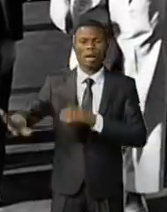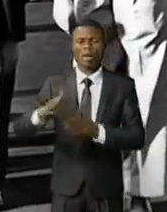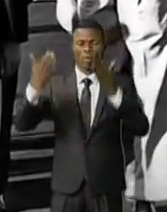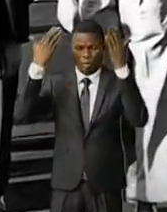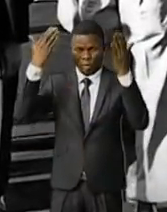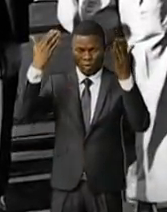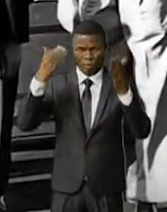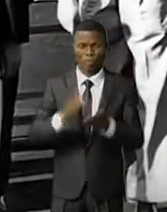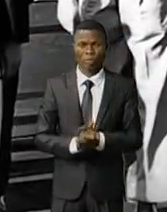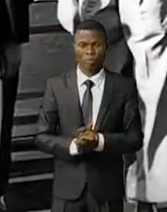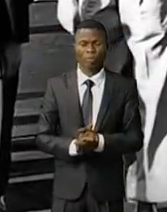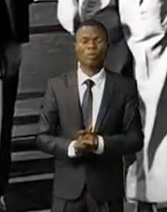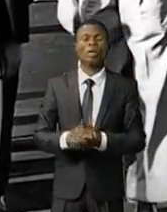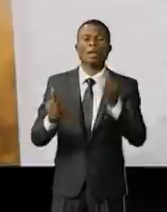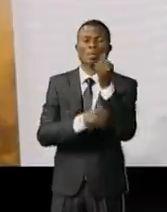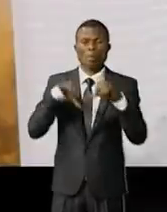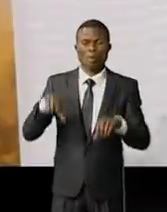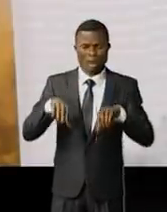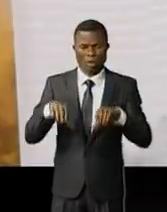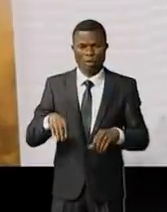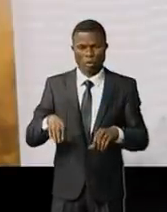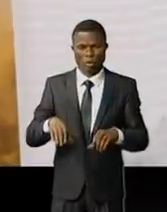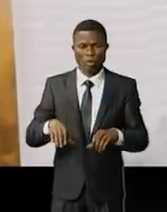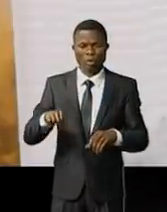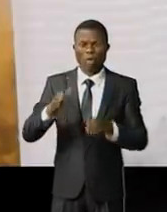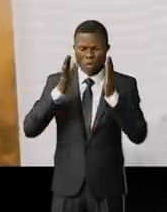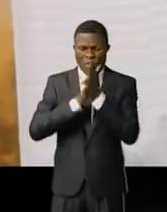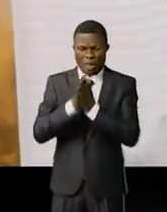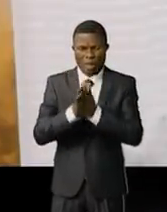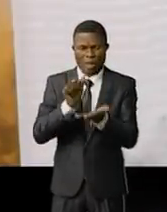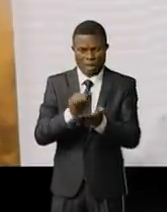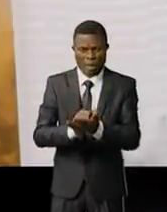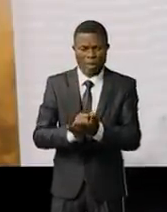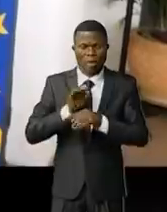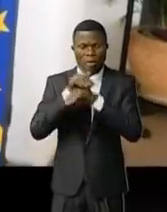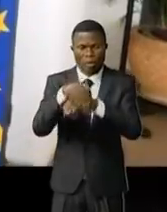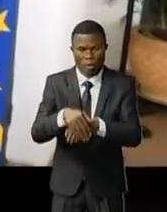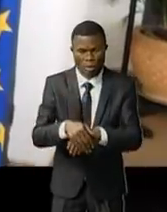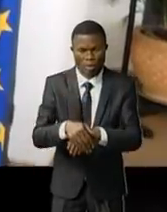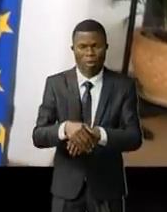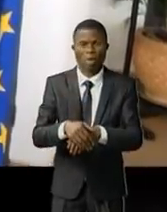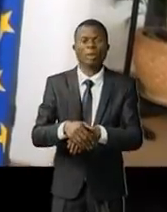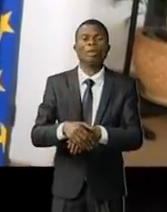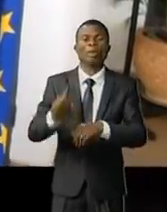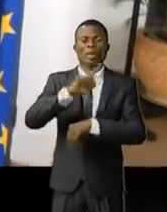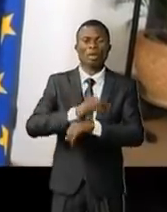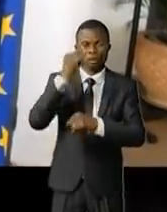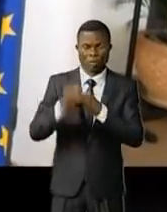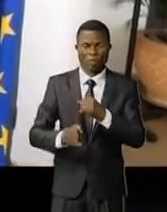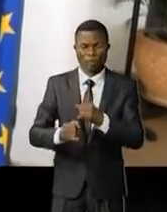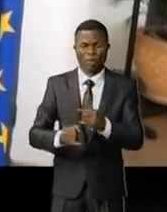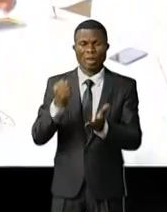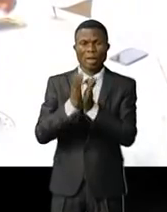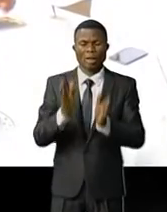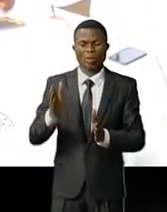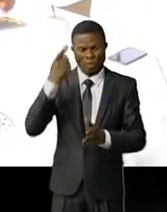jour. Le destin a voulu que le Congo ait attiré toute son attention et tout son engagement pendant les derniers jours de sa vie au